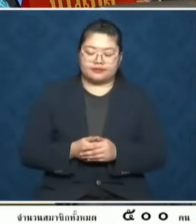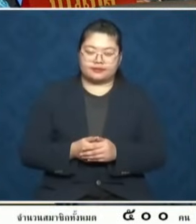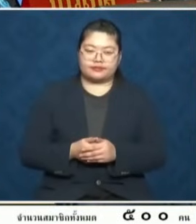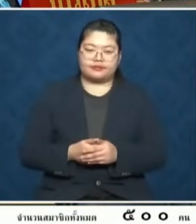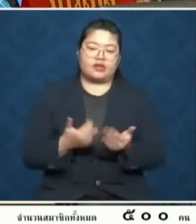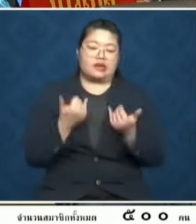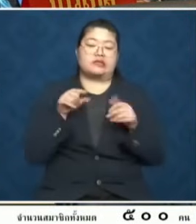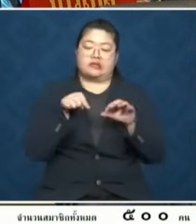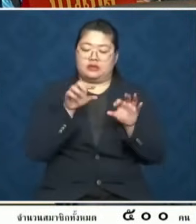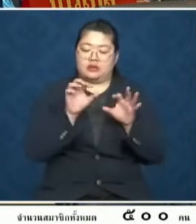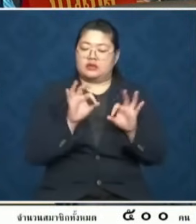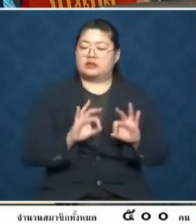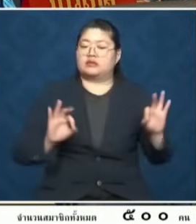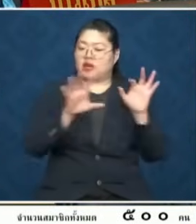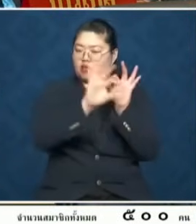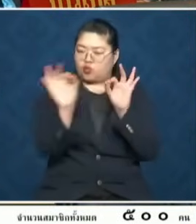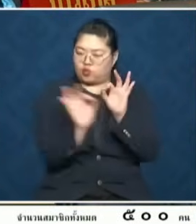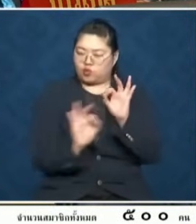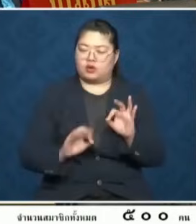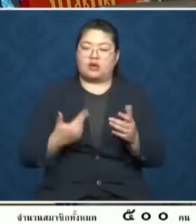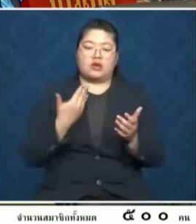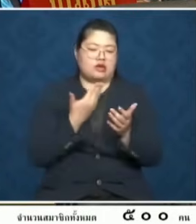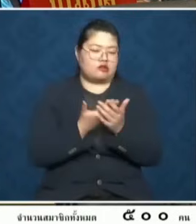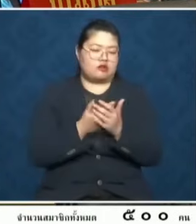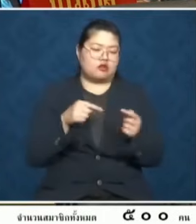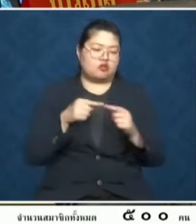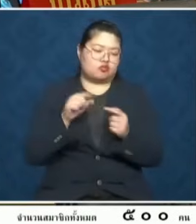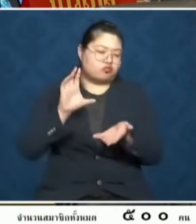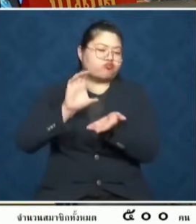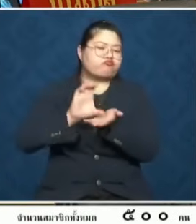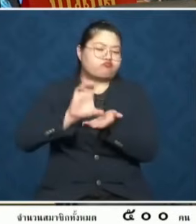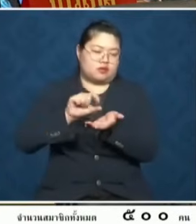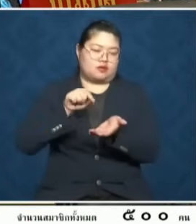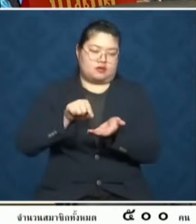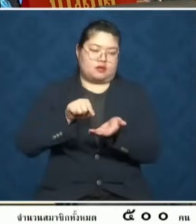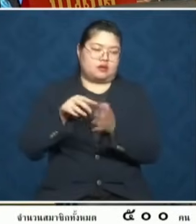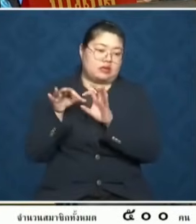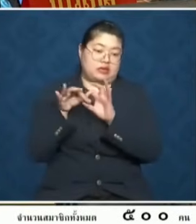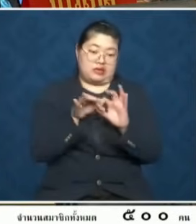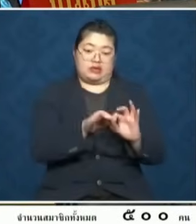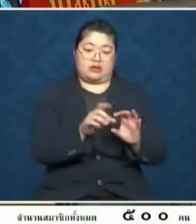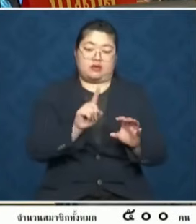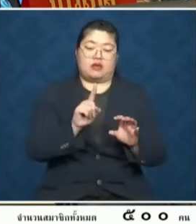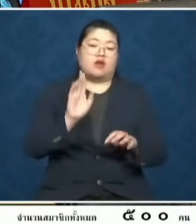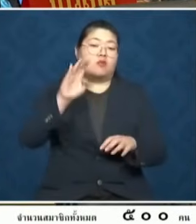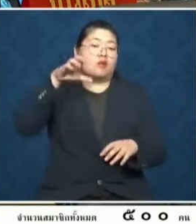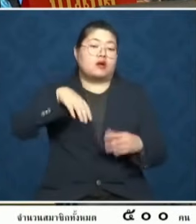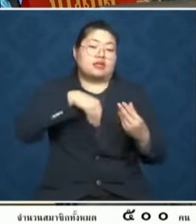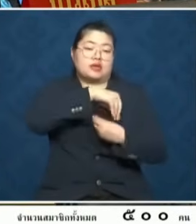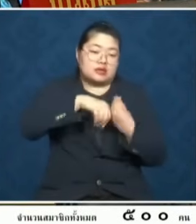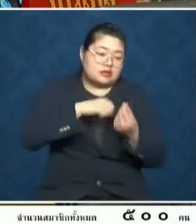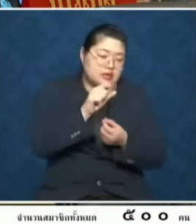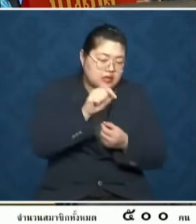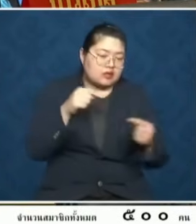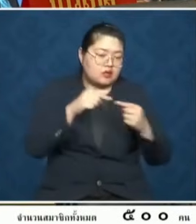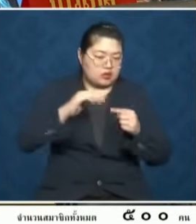คลังสมบัติที่มาจากงบประมาณจำนวนมหาศาลส่งผลตามมาด้วยการตั้งบริษัททหารรับงาน